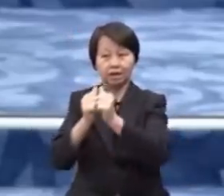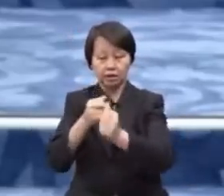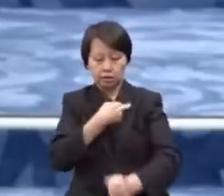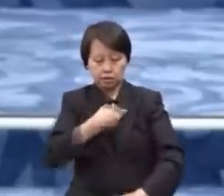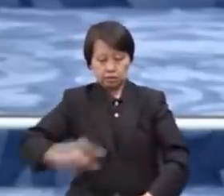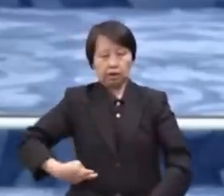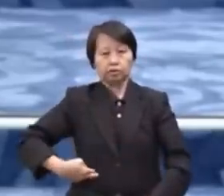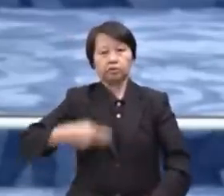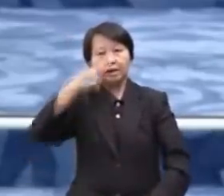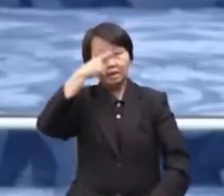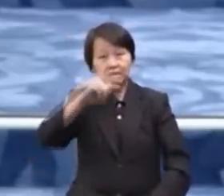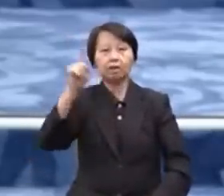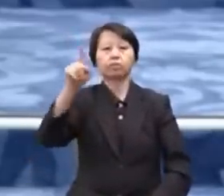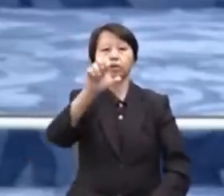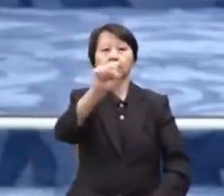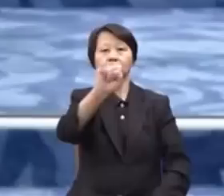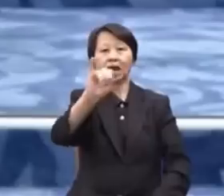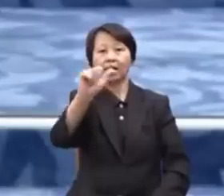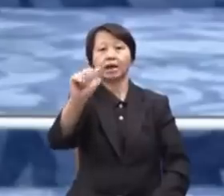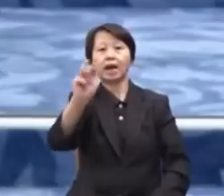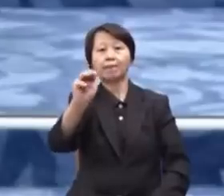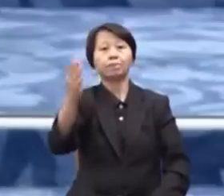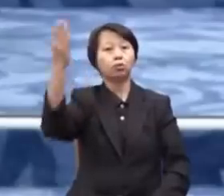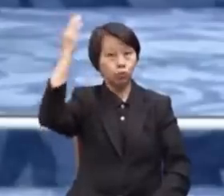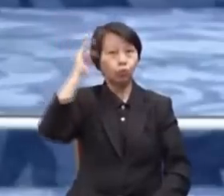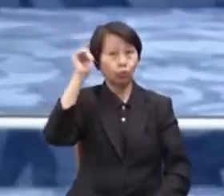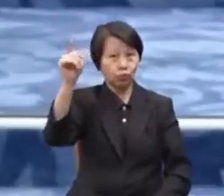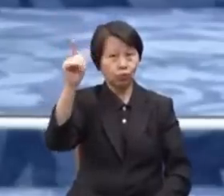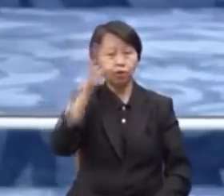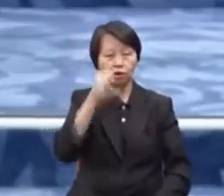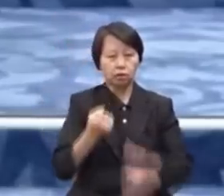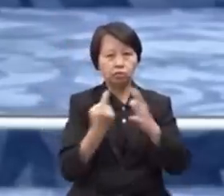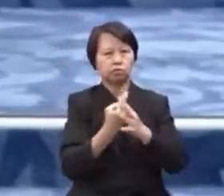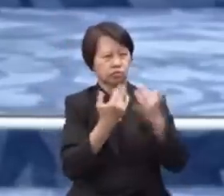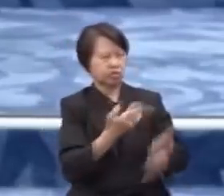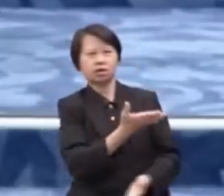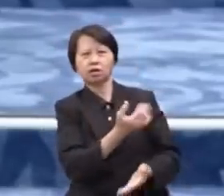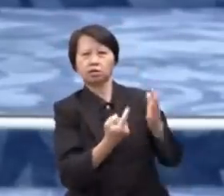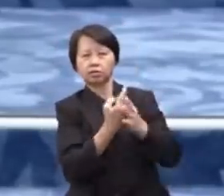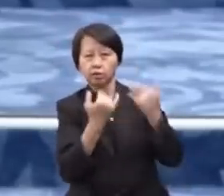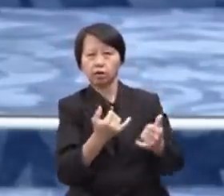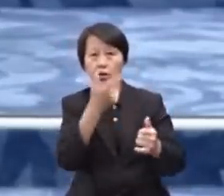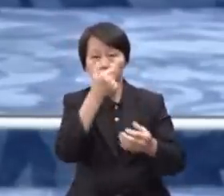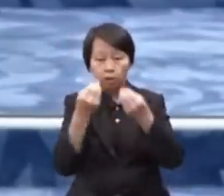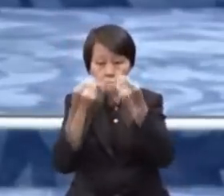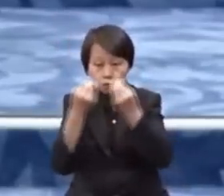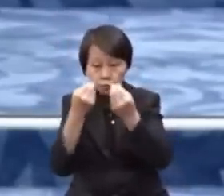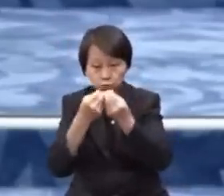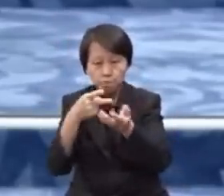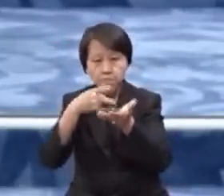eh jadi yang dibangkitkan sekarang ini ada bayaran itu